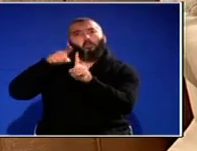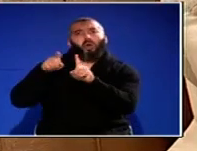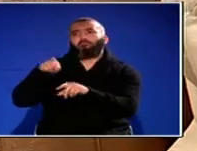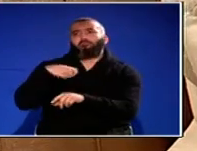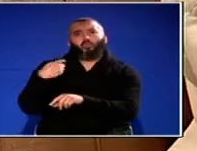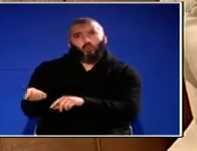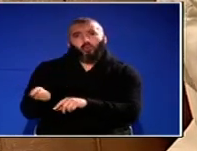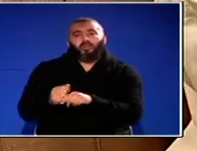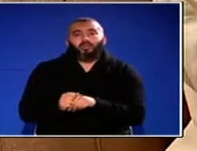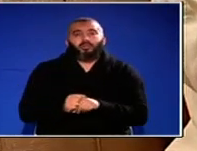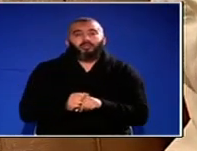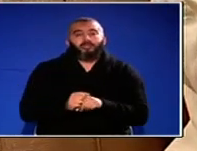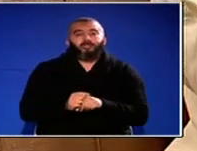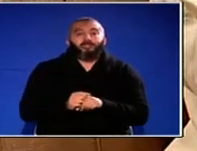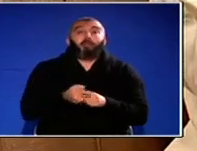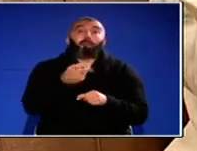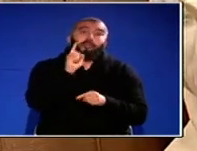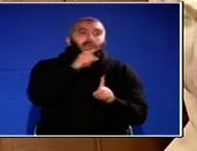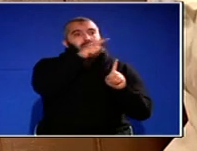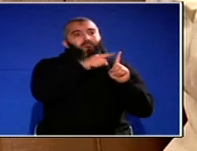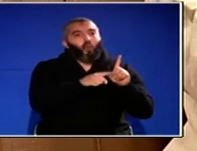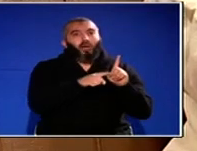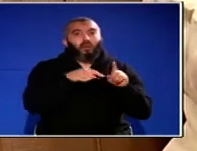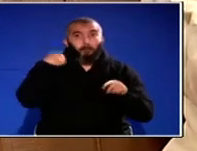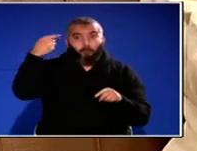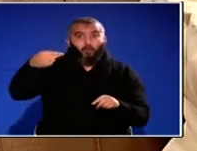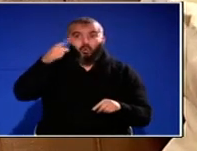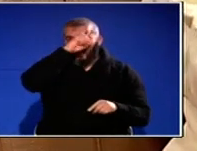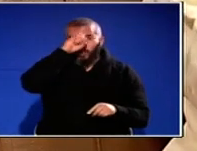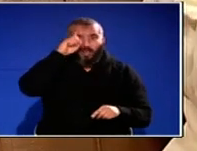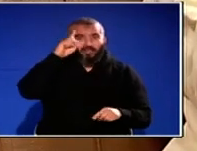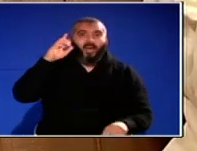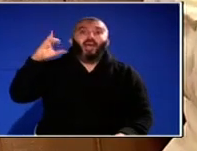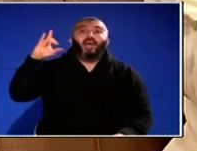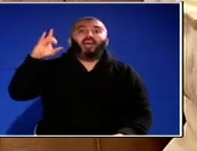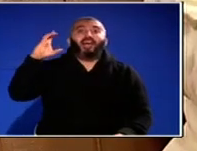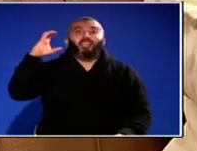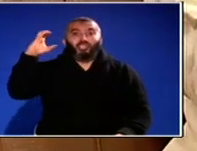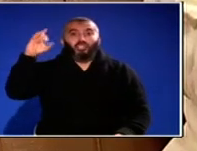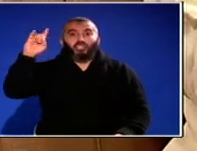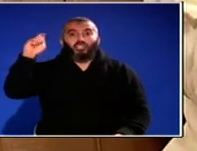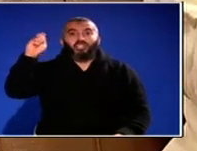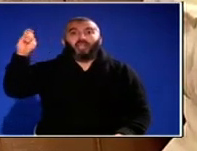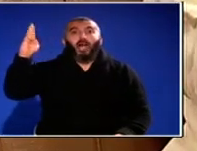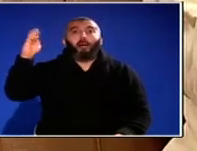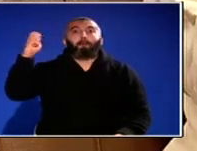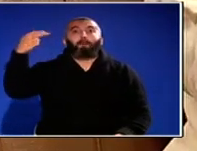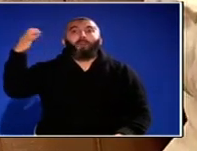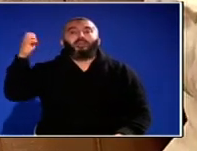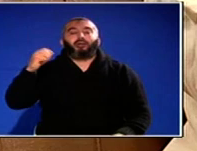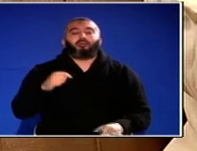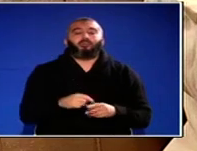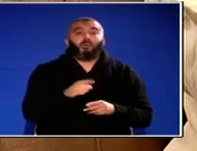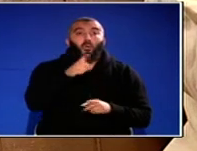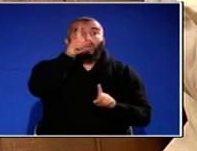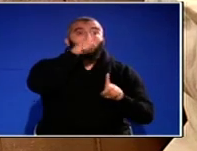متميز عن غيره باعتبار أن النبي عليه الصلاة والسلام كما ورد عن السيدة عائشة رضي الله عنها أنه